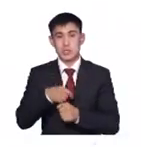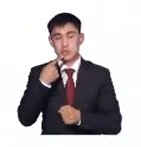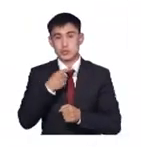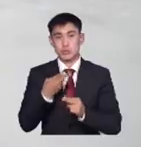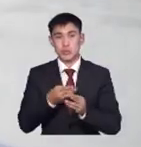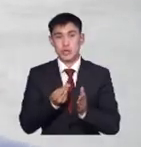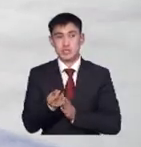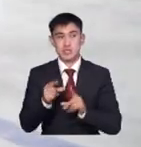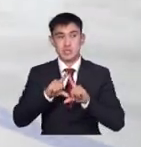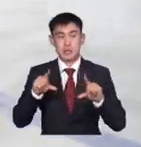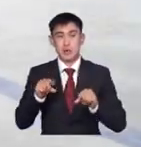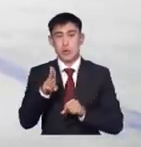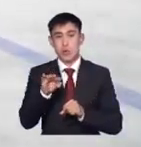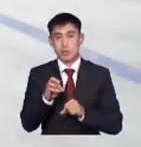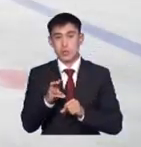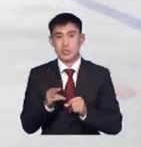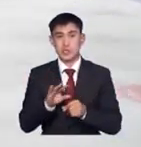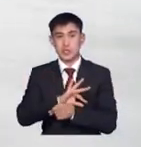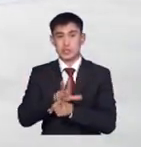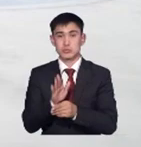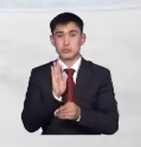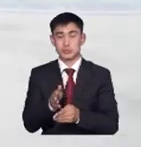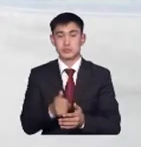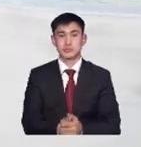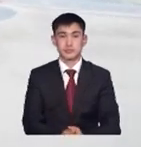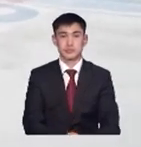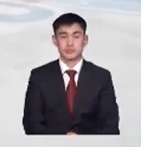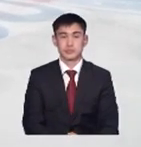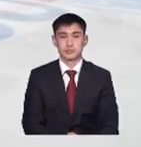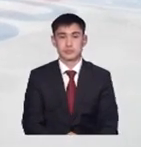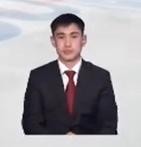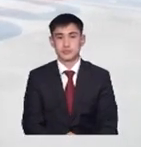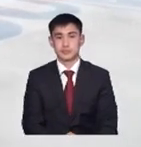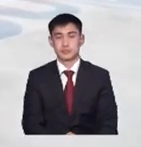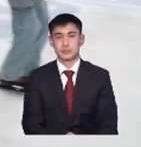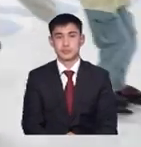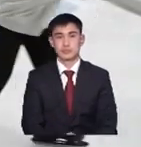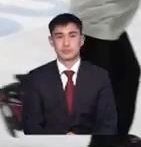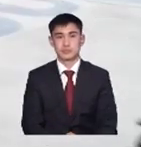бұл қаражат ғимараттың коммуналдық қызметтерін жабуға жұмсалмақ. Жарқын Нұрланұлы, Ержан Дүйсенов, Жетсу телеарнасы.